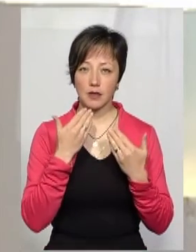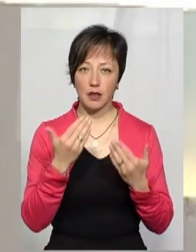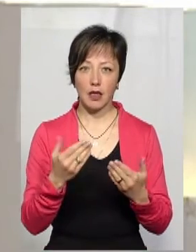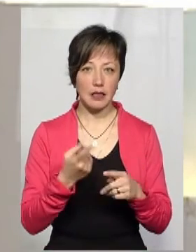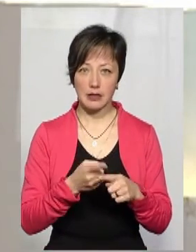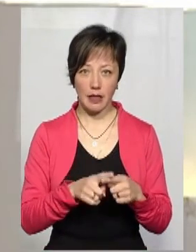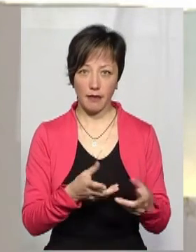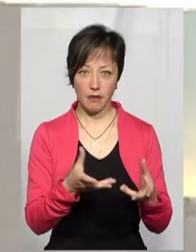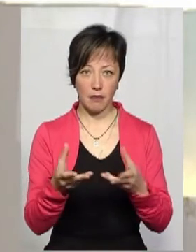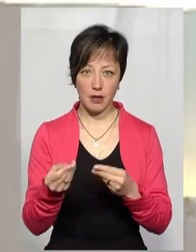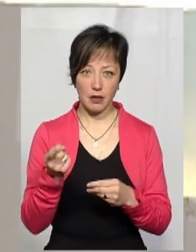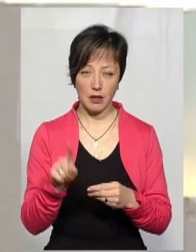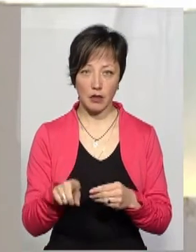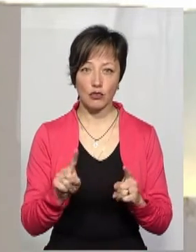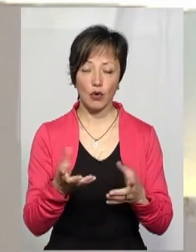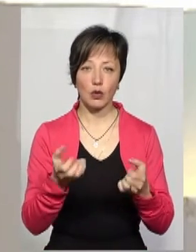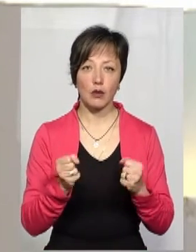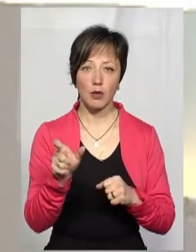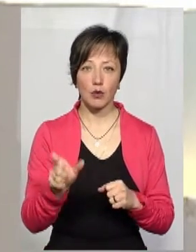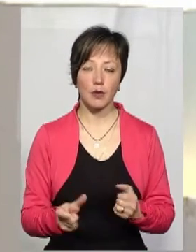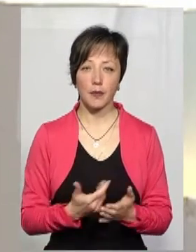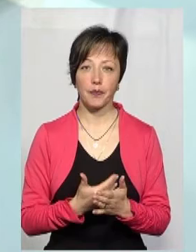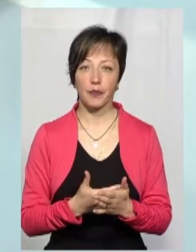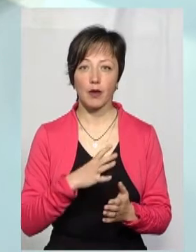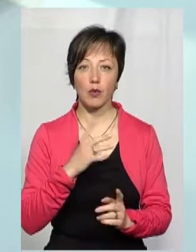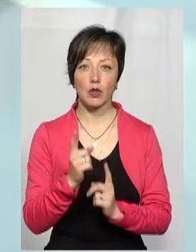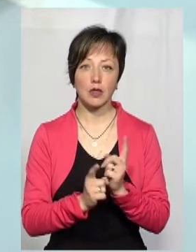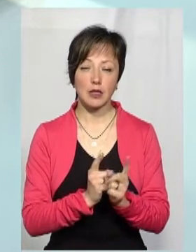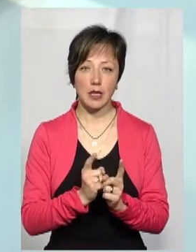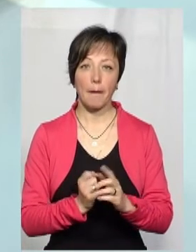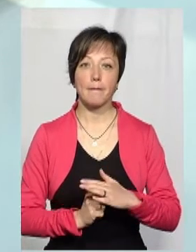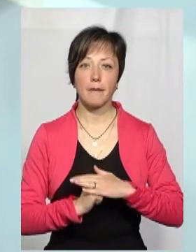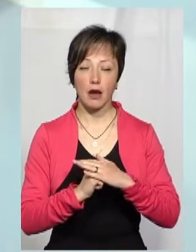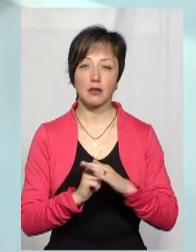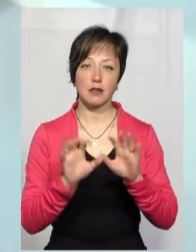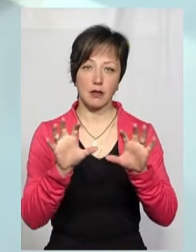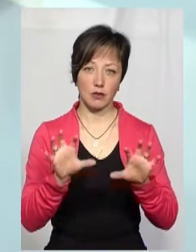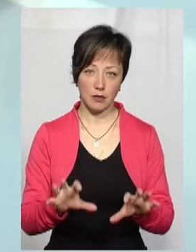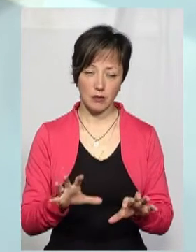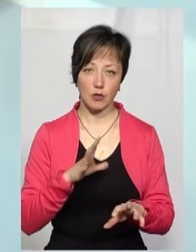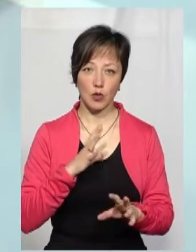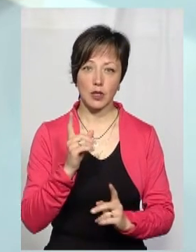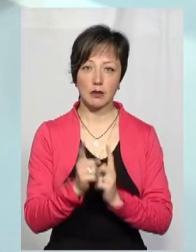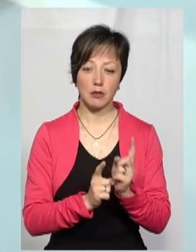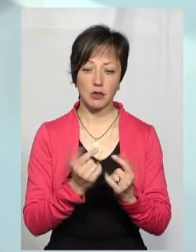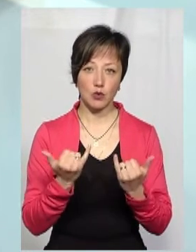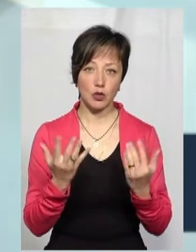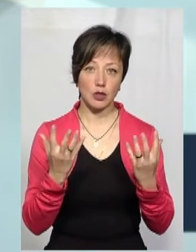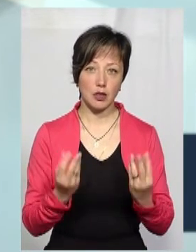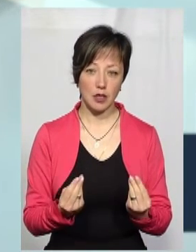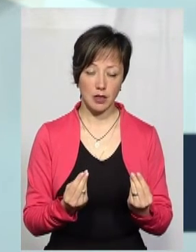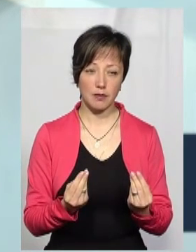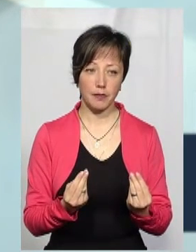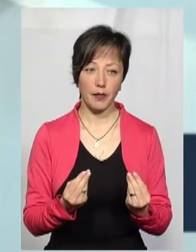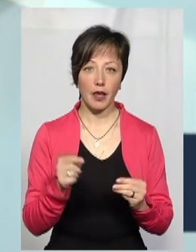те, що отримає людина? Дивіться, було змінене базове законодавство. Було змінене на сьогоднішній день на